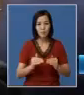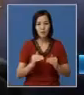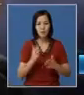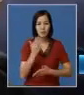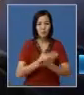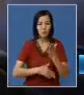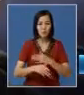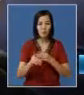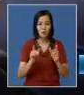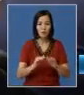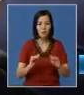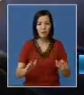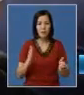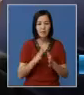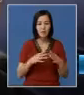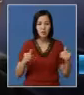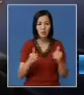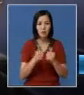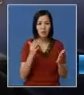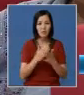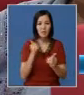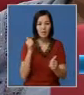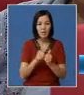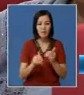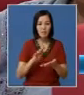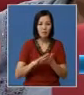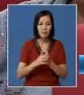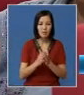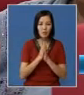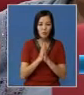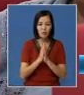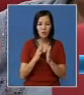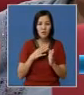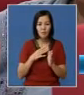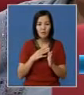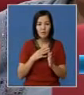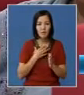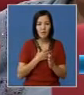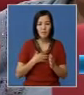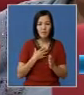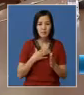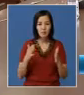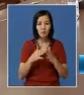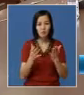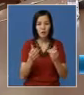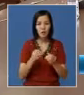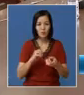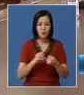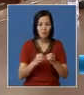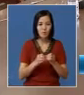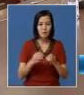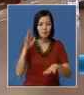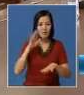шектеулі жандары бар жанұяларды келді. Әрбірі жағдайын айтып өтініштерін жеткізді. Көбісін мазалайтыны баспаналы мәселесі. Сондықтан